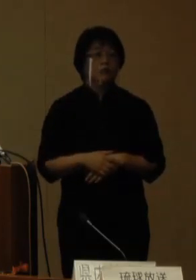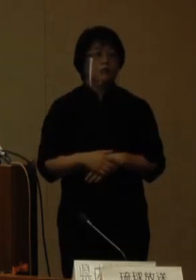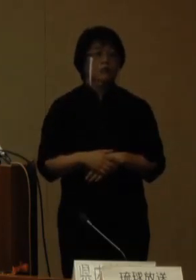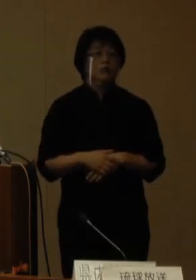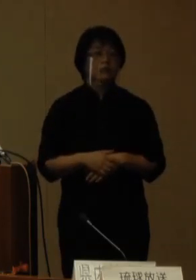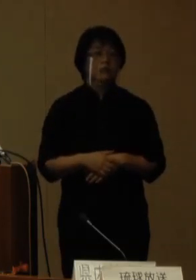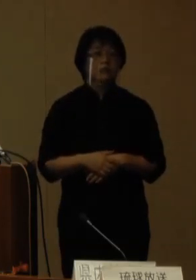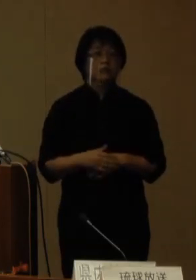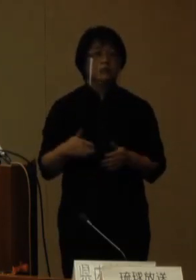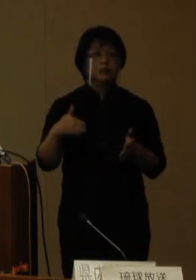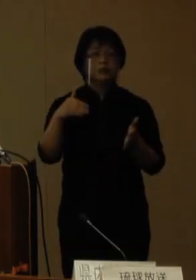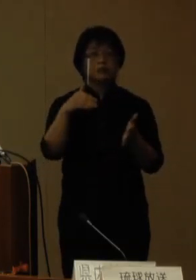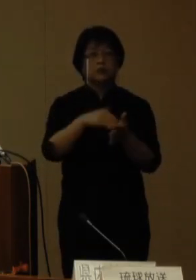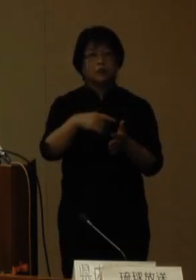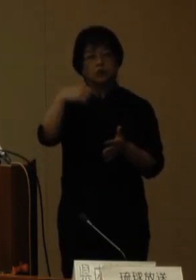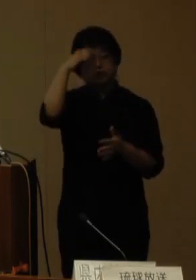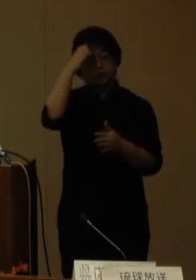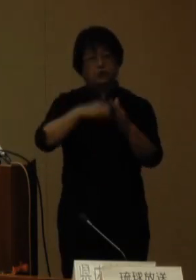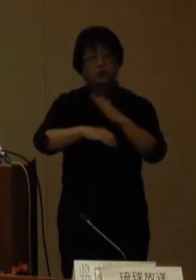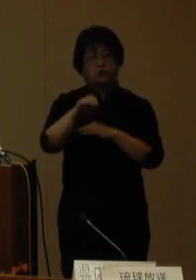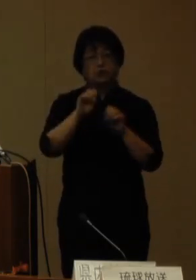後に QAB さんお願いします。